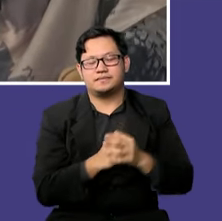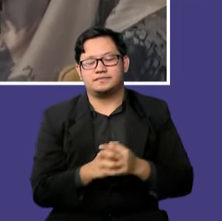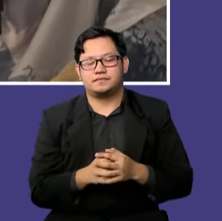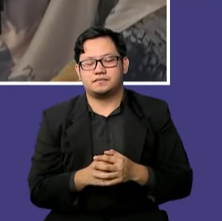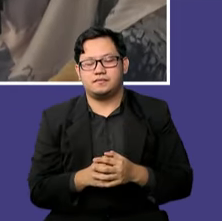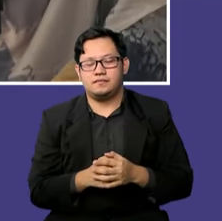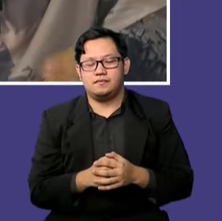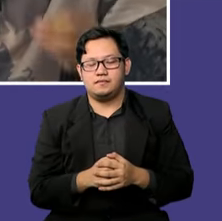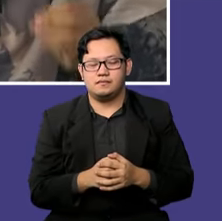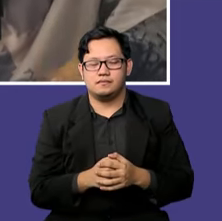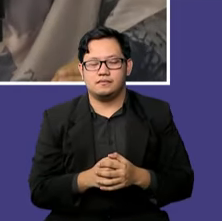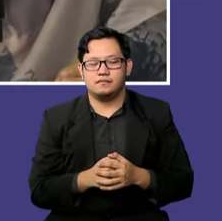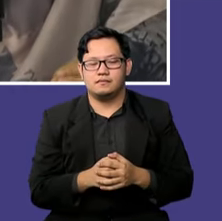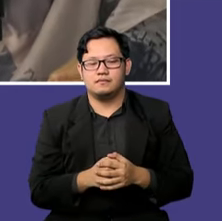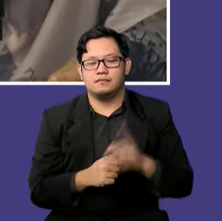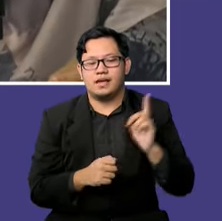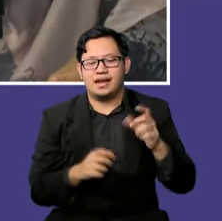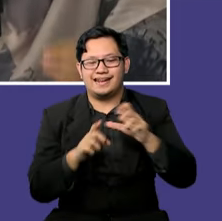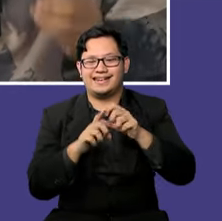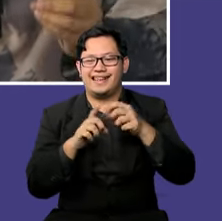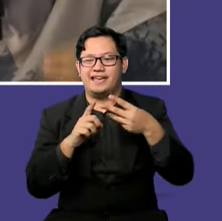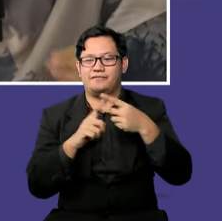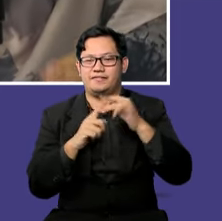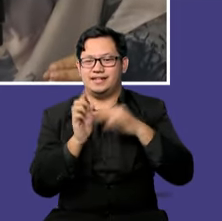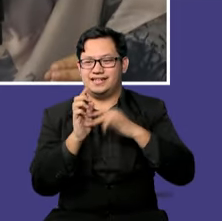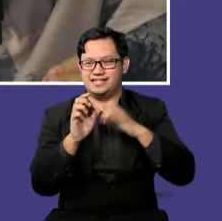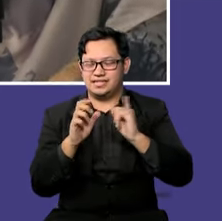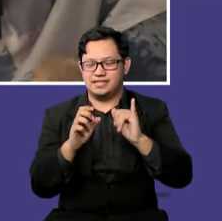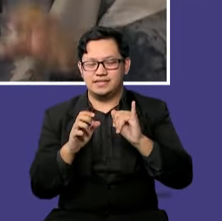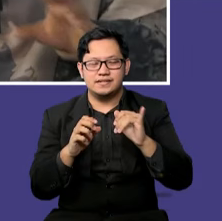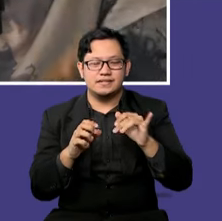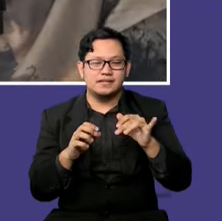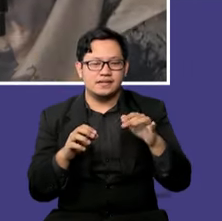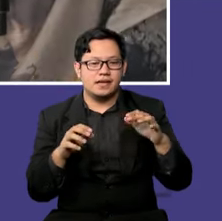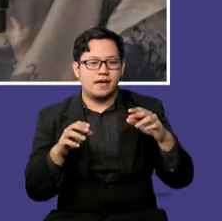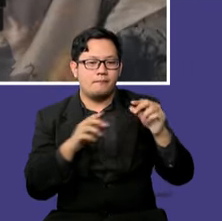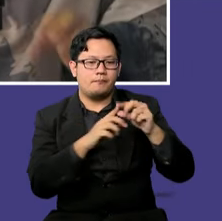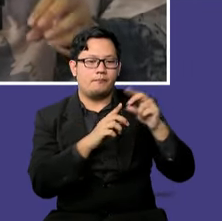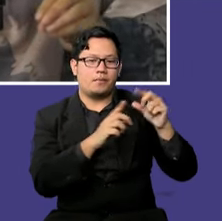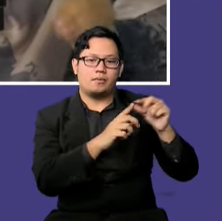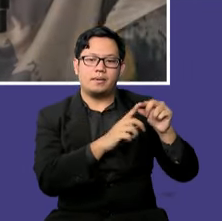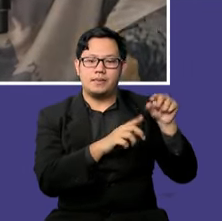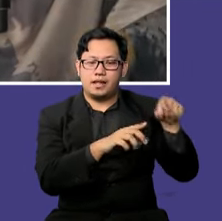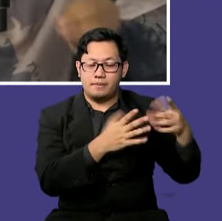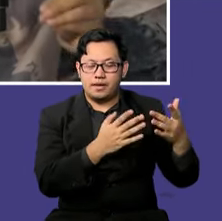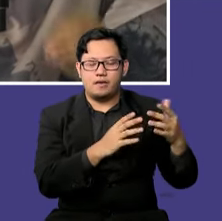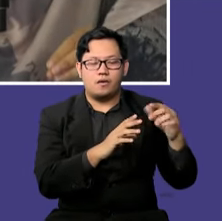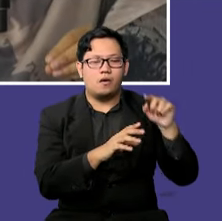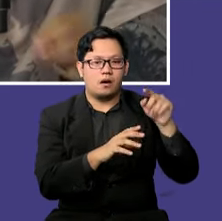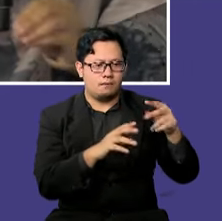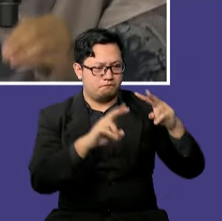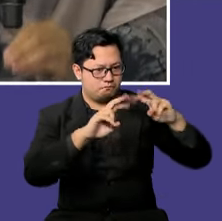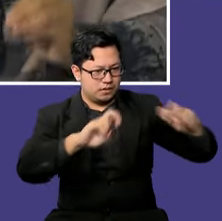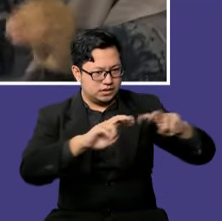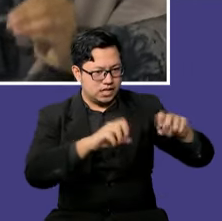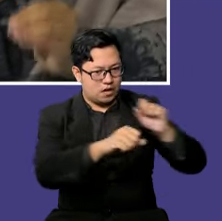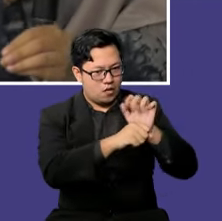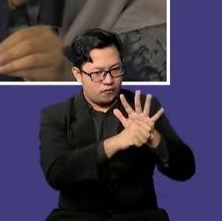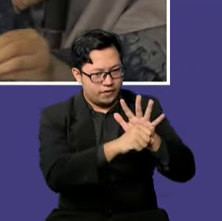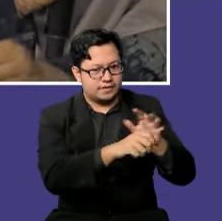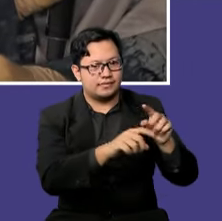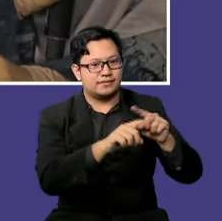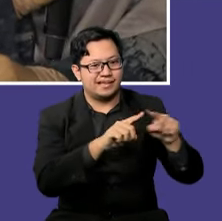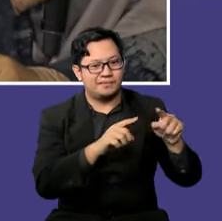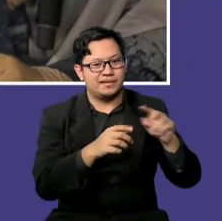mereka ya bahwa definisi dari probable itu adalah mereka yang sudah diperiksa untuk coffee tapi hasilnya